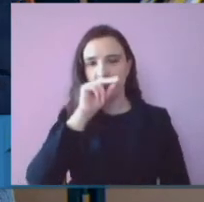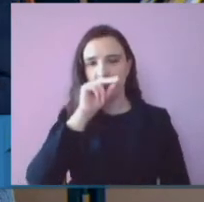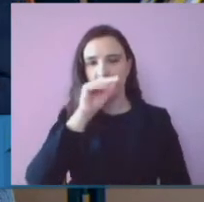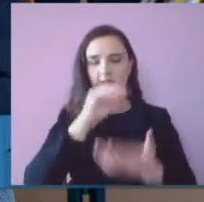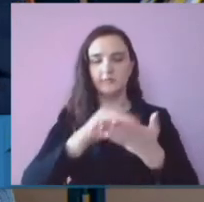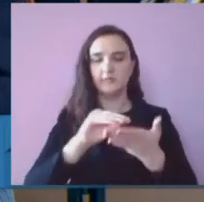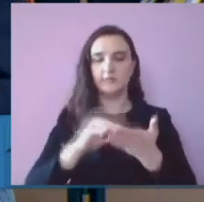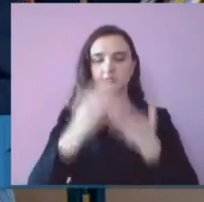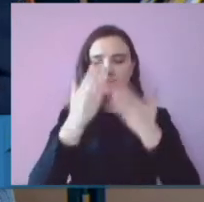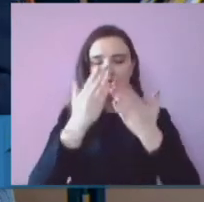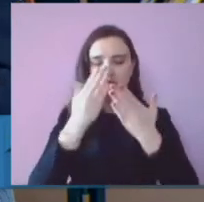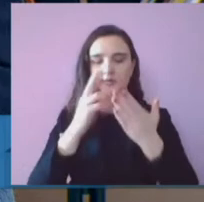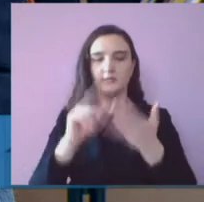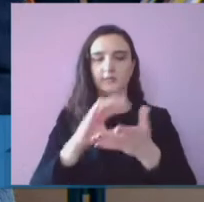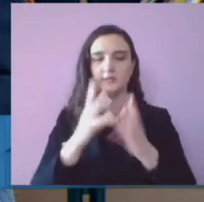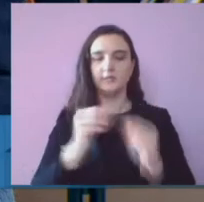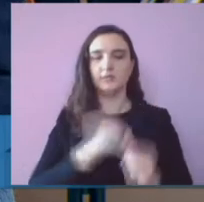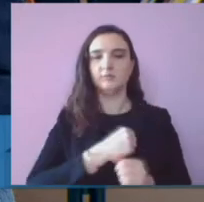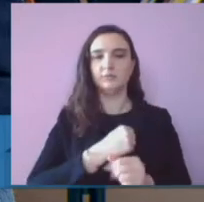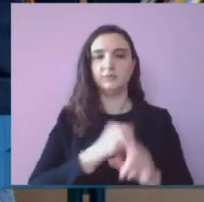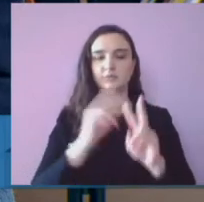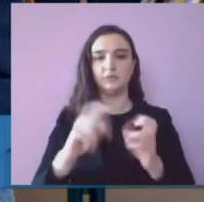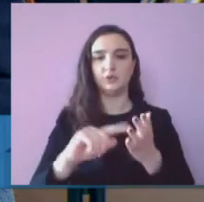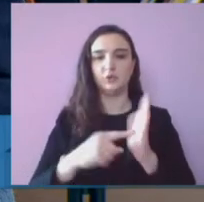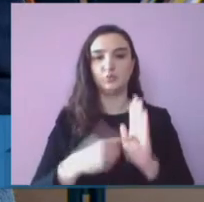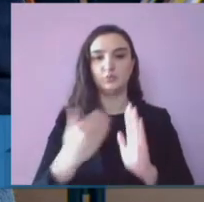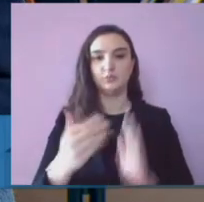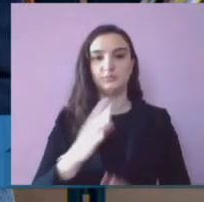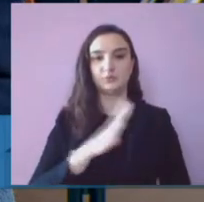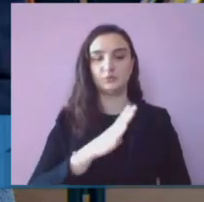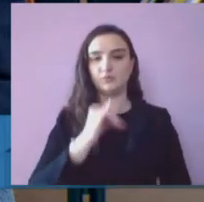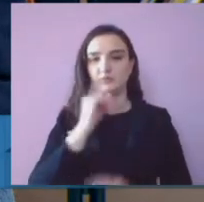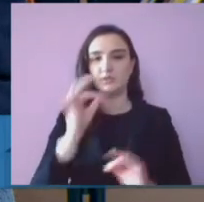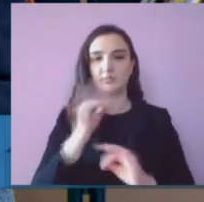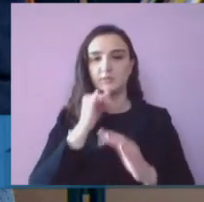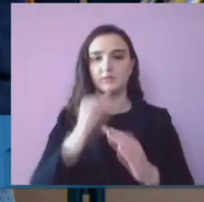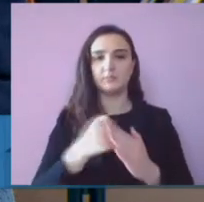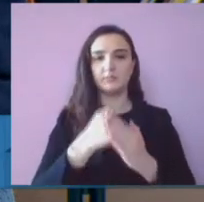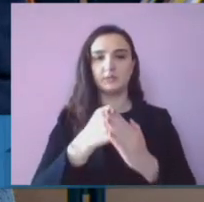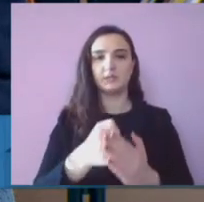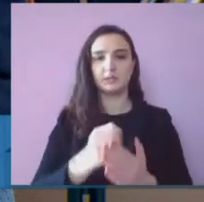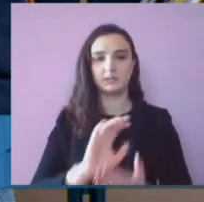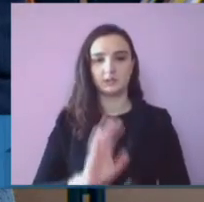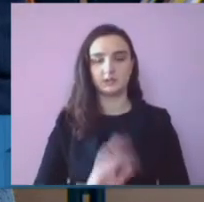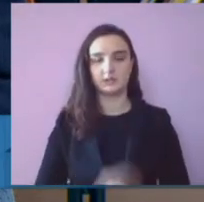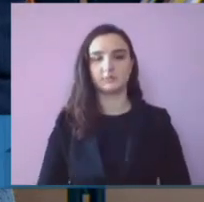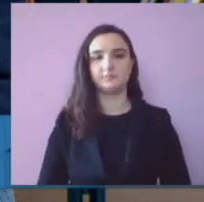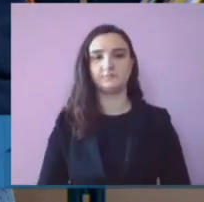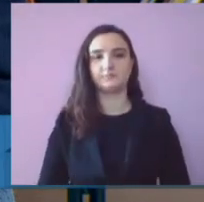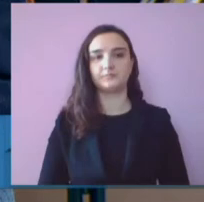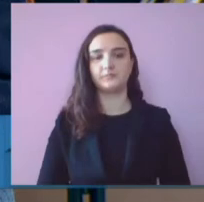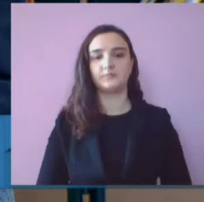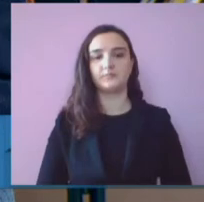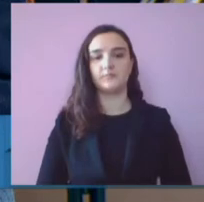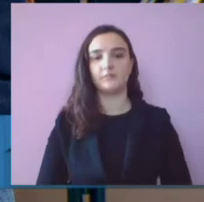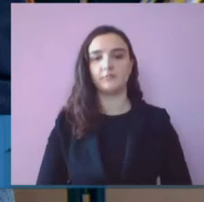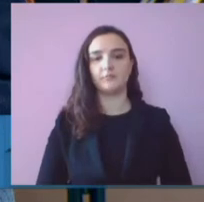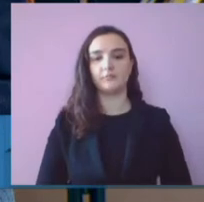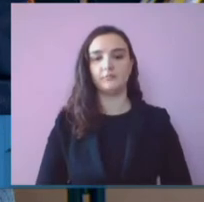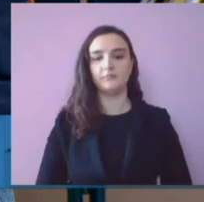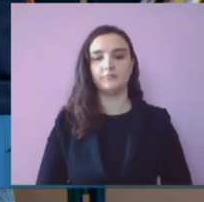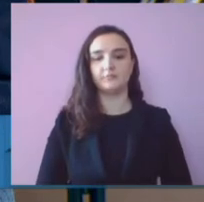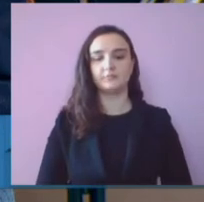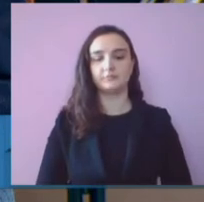ასე შემდეგ. ძირითადად სამხედრო დანიშნულებისთვის იყო, ვერაფერს ვერ მიაღწიეს. მიხვდით? რაღაცა ერთი ნოტის აღება ან ერთი